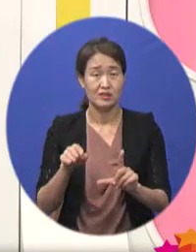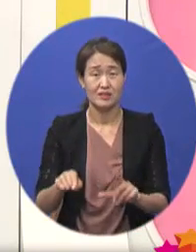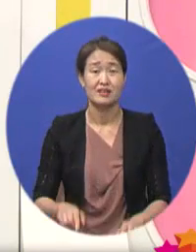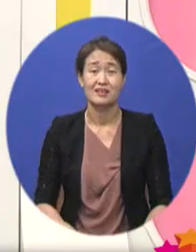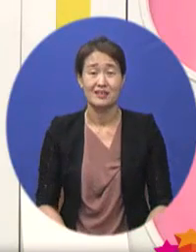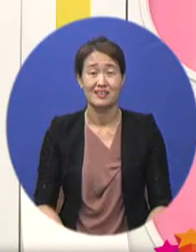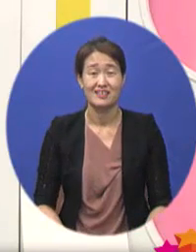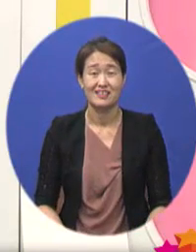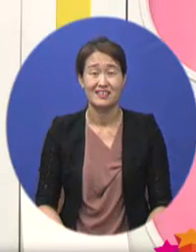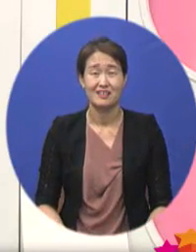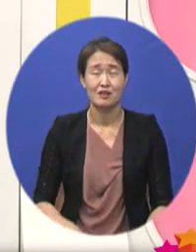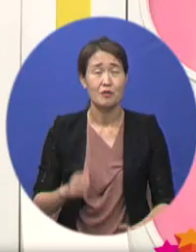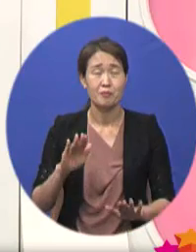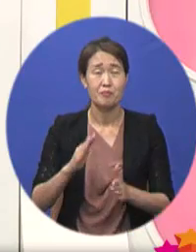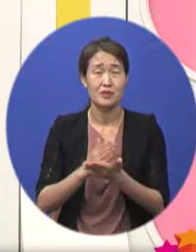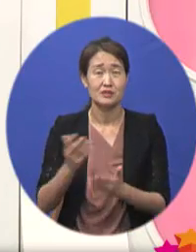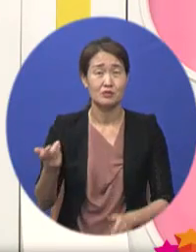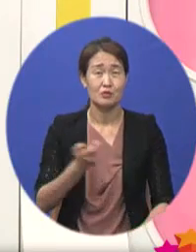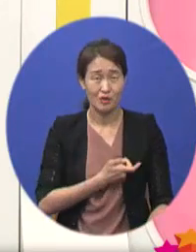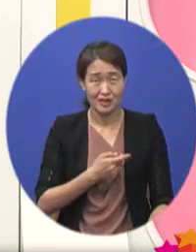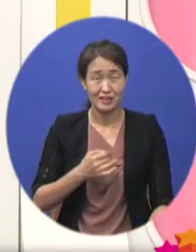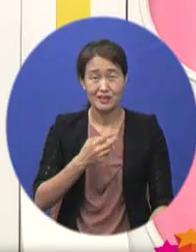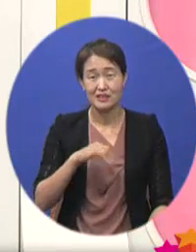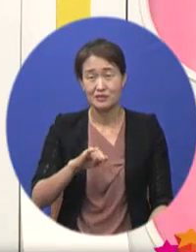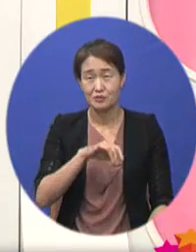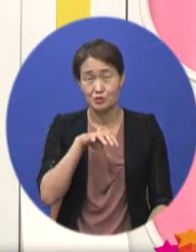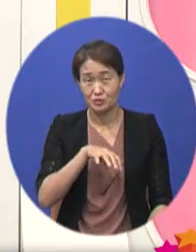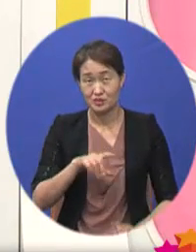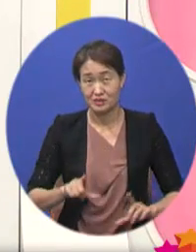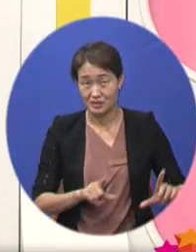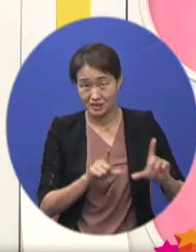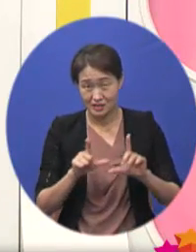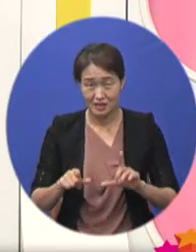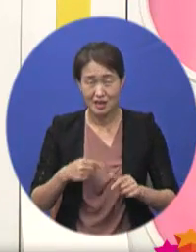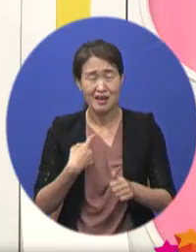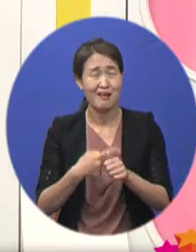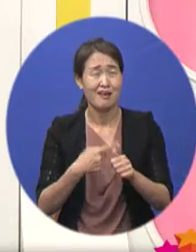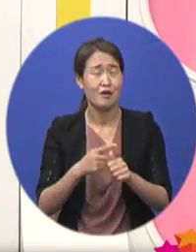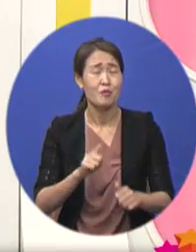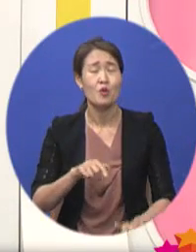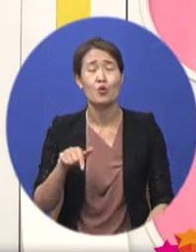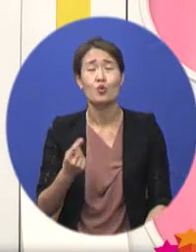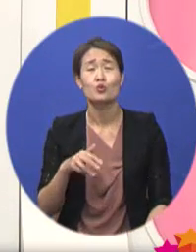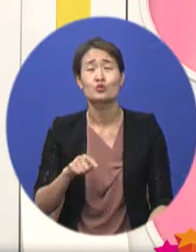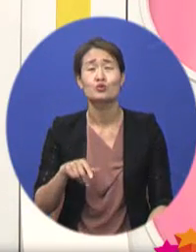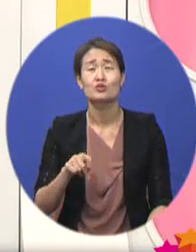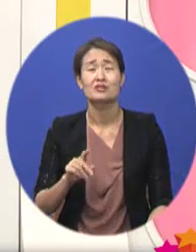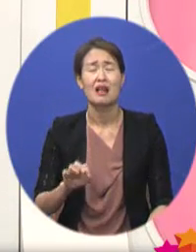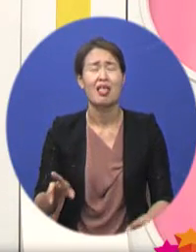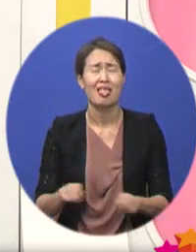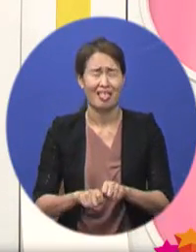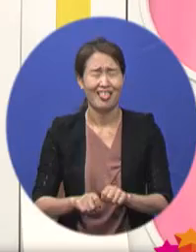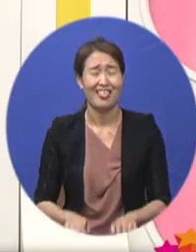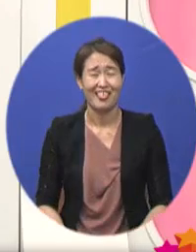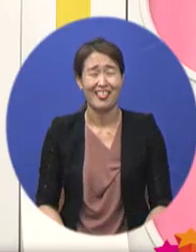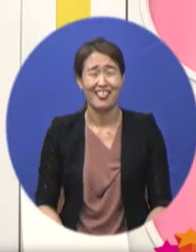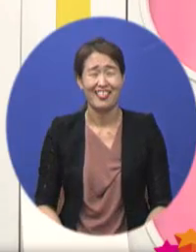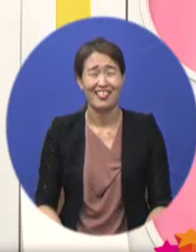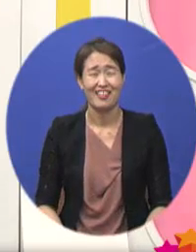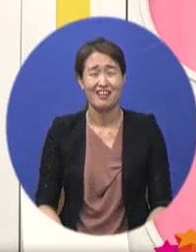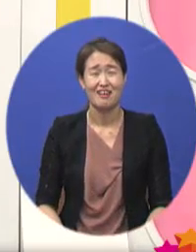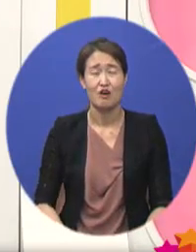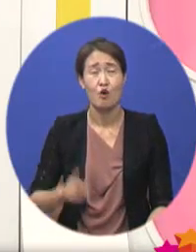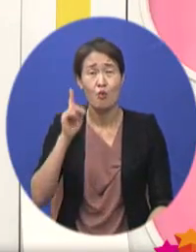사는데 제가 별명을 뭐라고 지었는지 아세요? 제 친구를 뭐라고 지었어요? 고추장. 그러면 고추장이죠. 예.